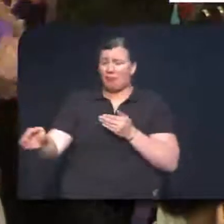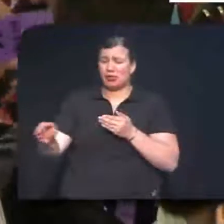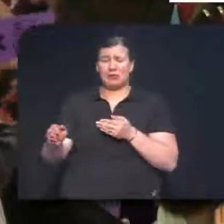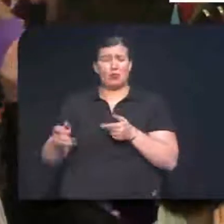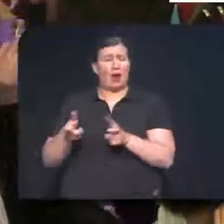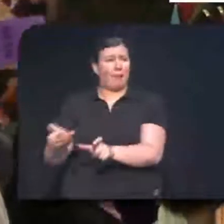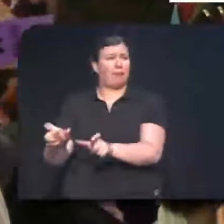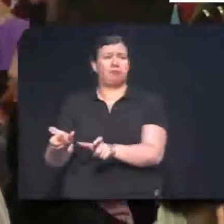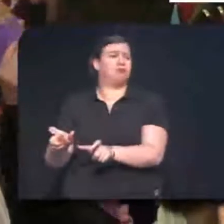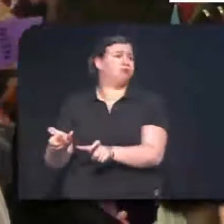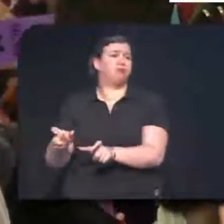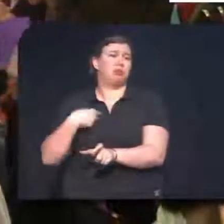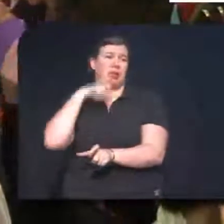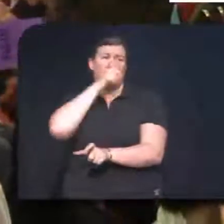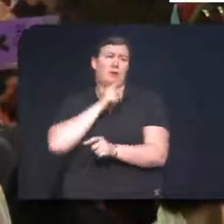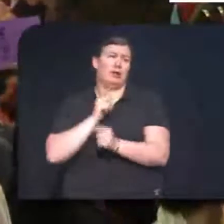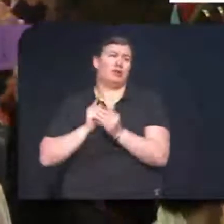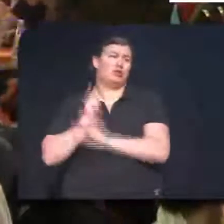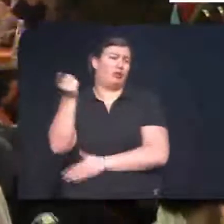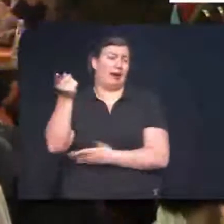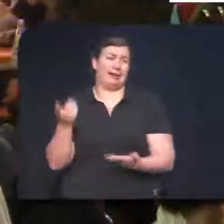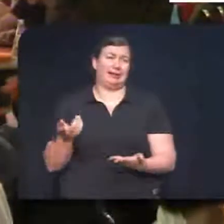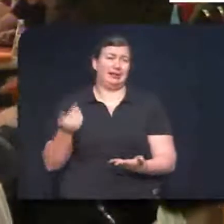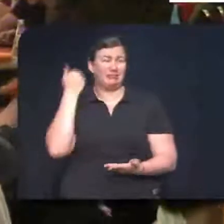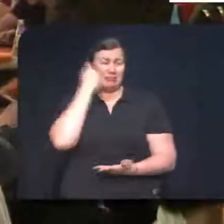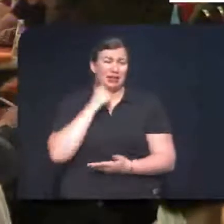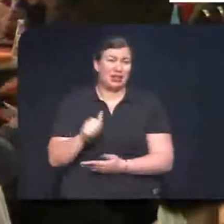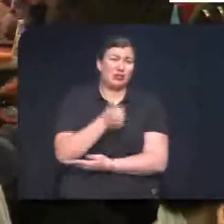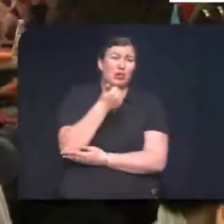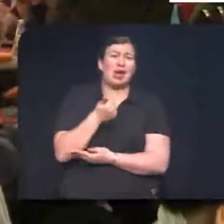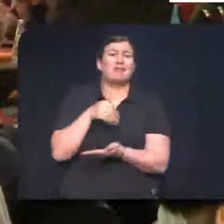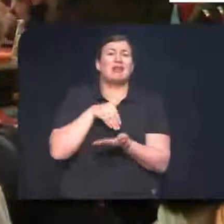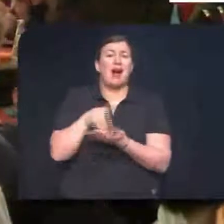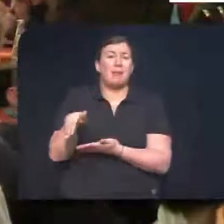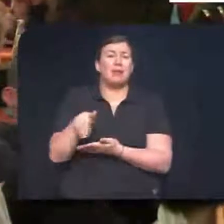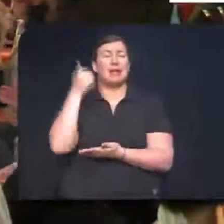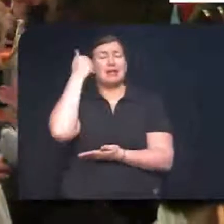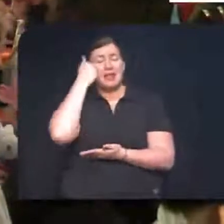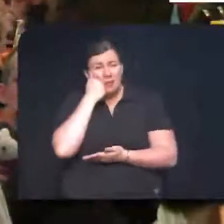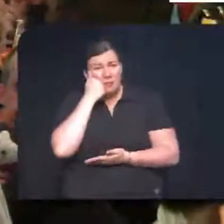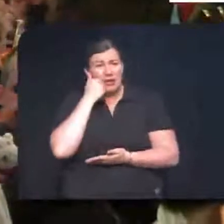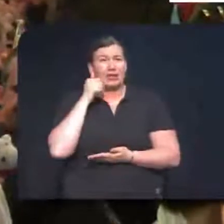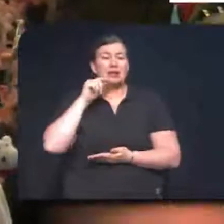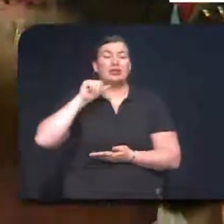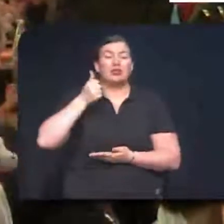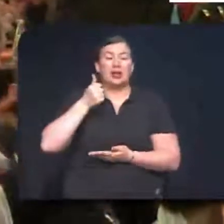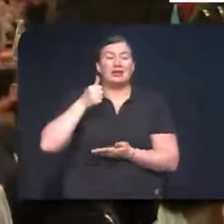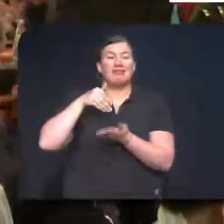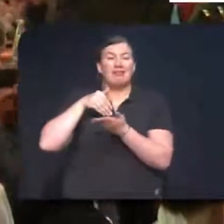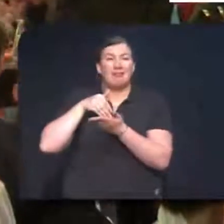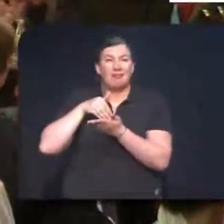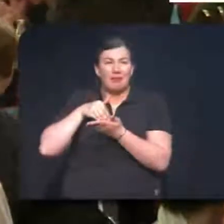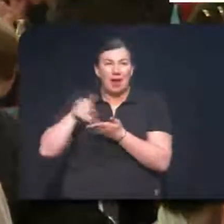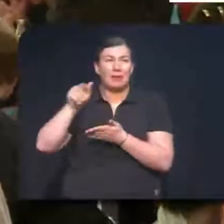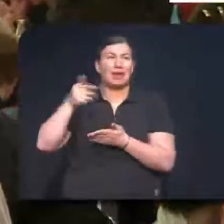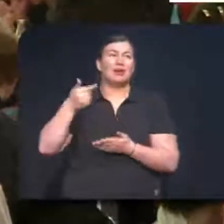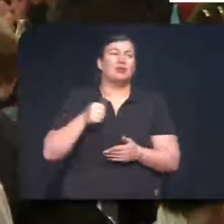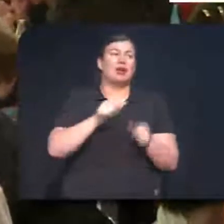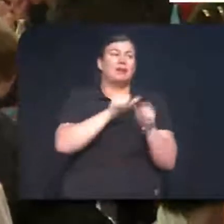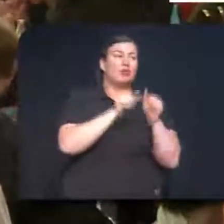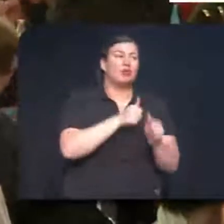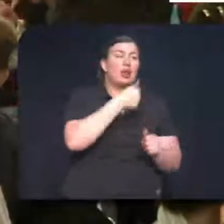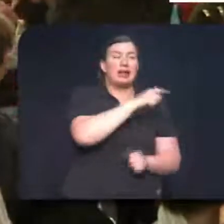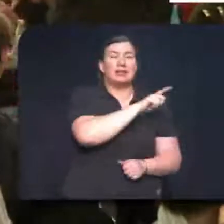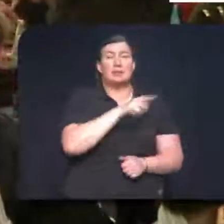Schritt zu weiter das heißt bitte erstmal ablehnen Module 1 bis 5 in der modularen anstelle Abstimmung annehmen Modul